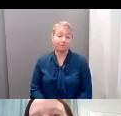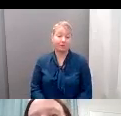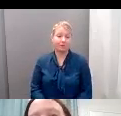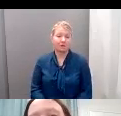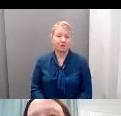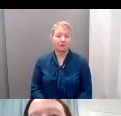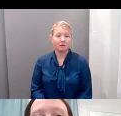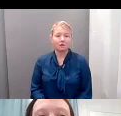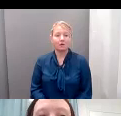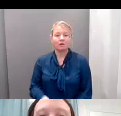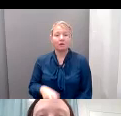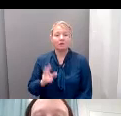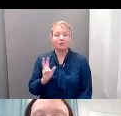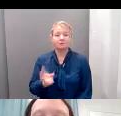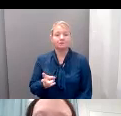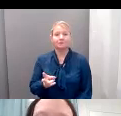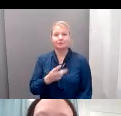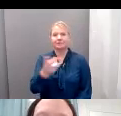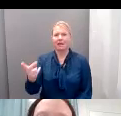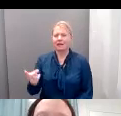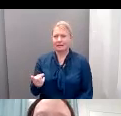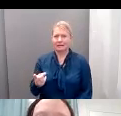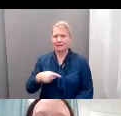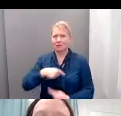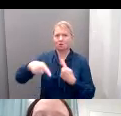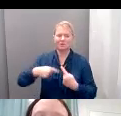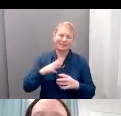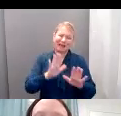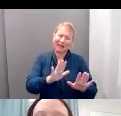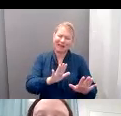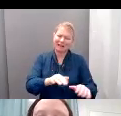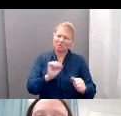att avstå barn på grund av ens funktionsnedsättning